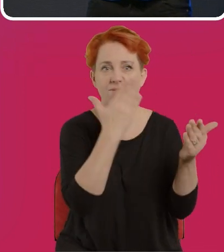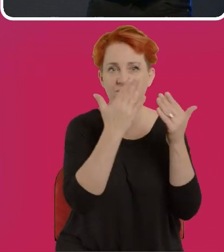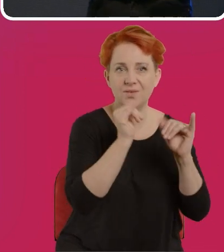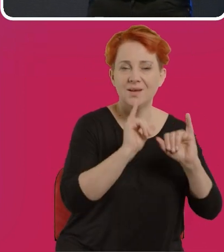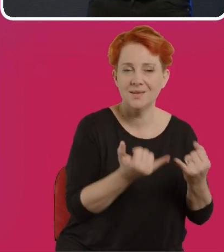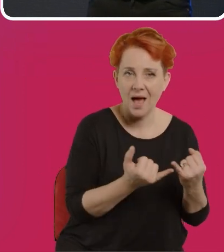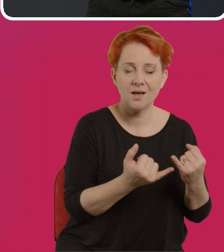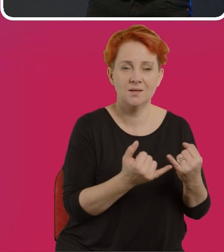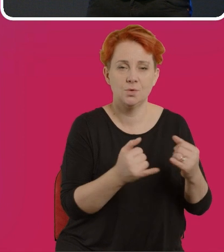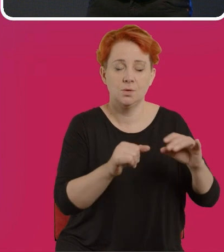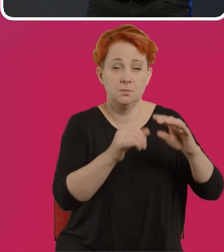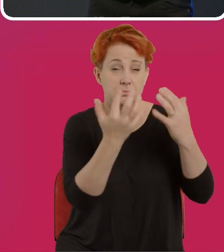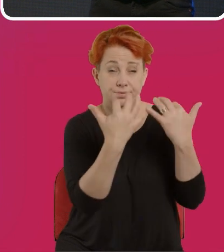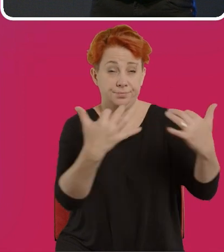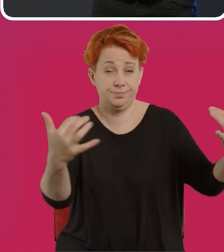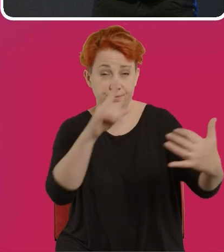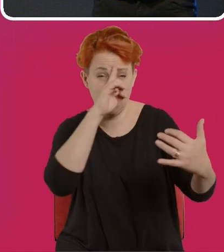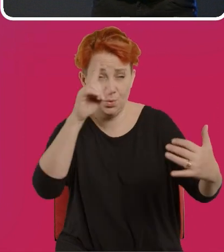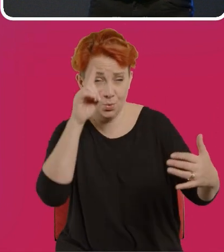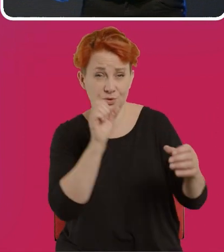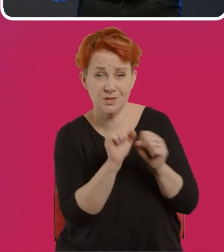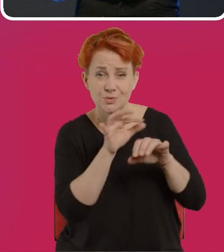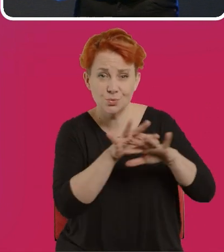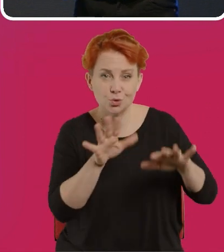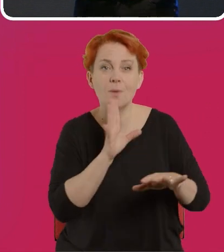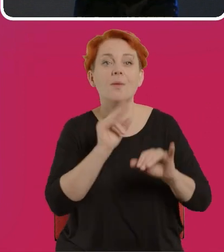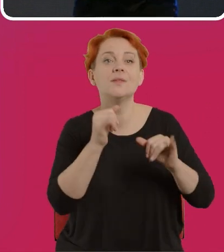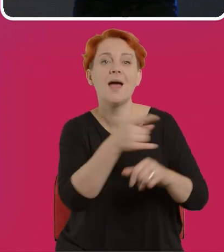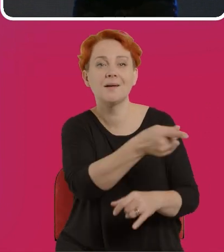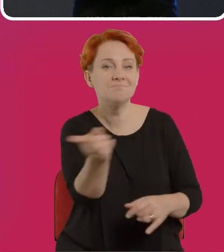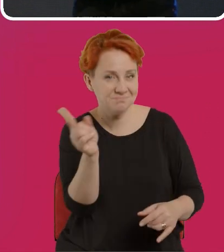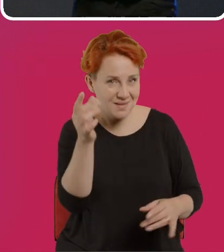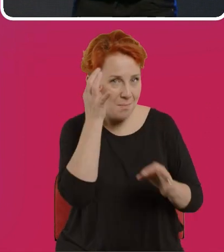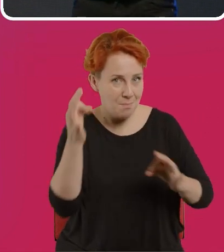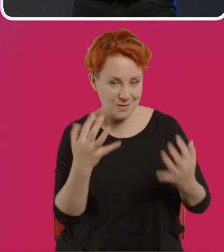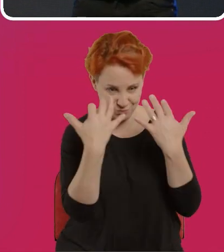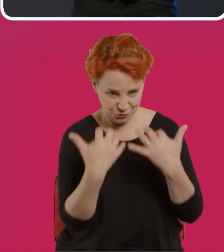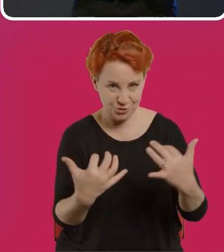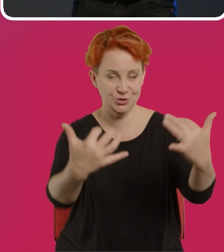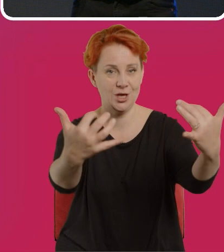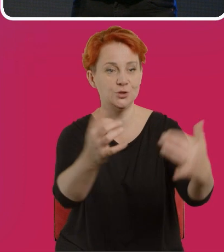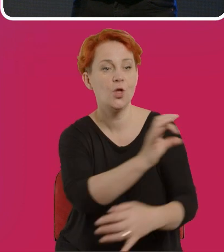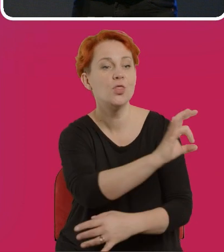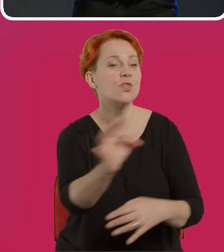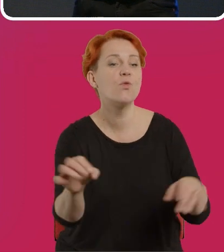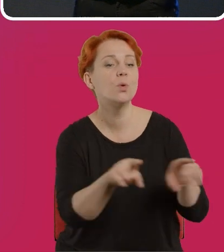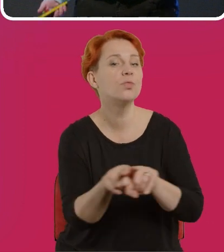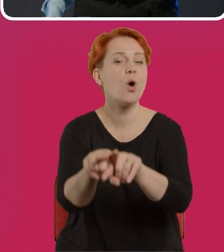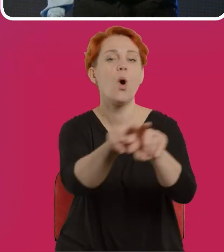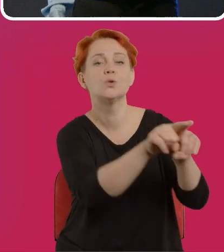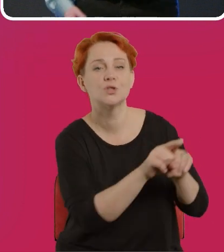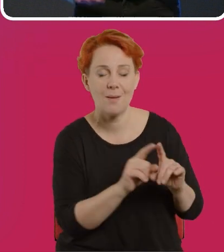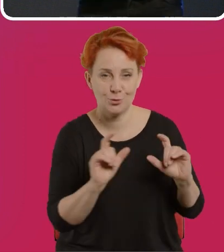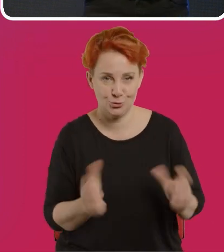mianownika tej całej rzeszy ludzi, tak jak tutaj siedzicie Państwo, to jaki jest Wasz wspólny mianownik, do